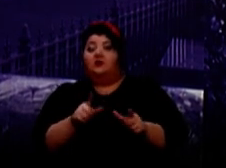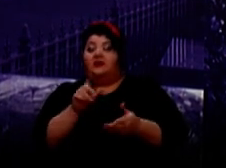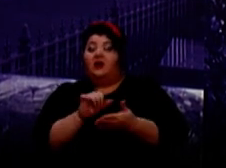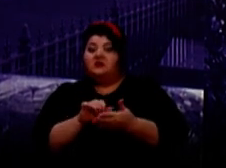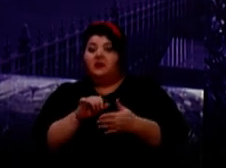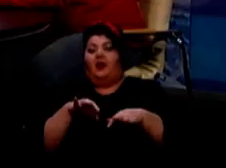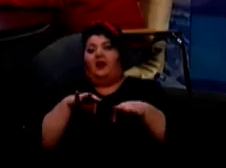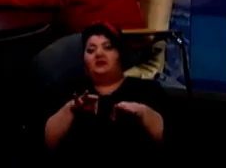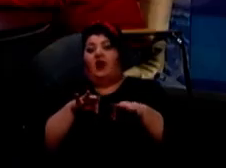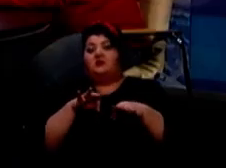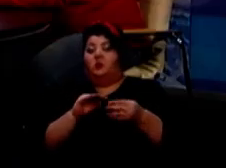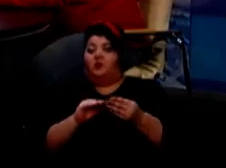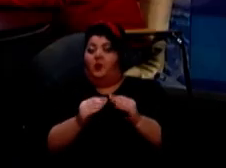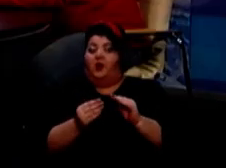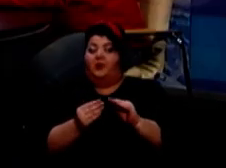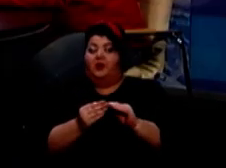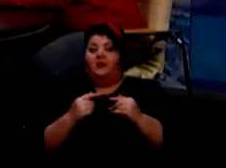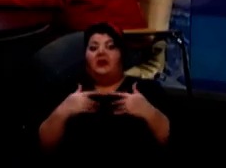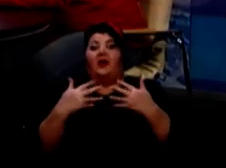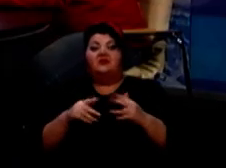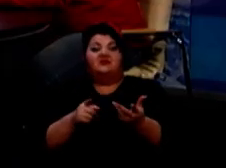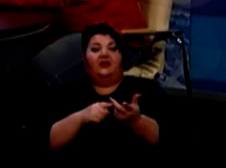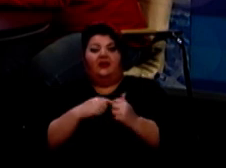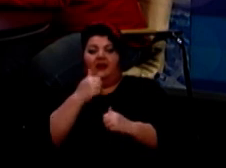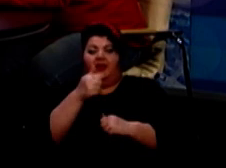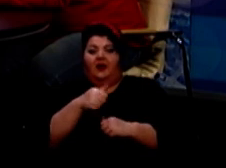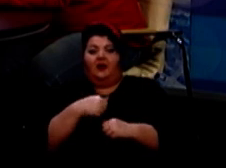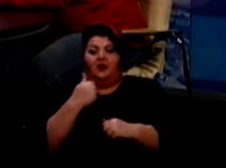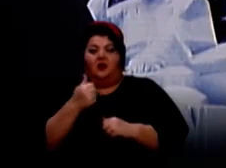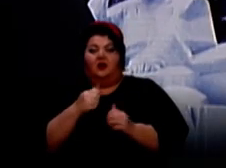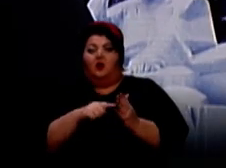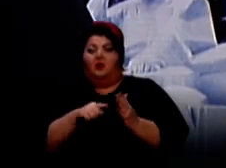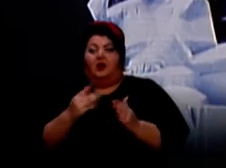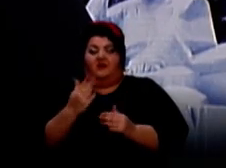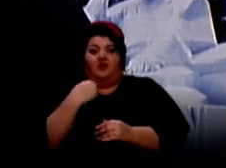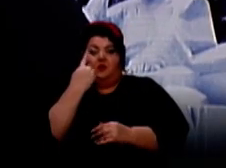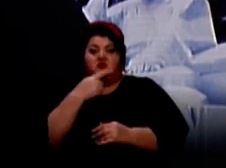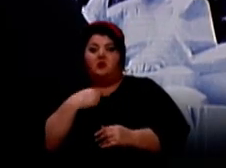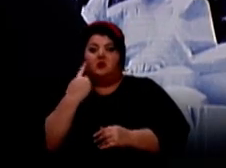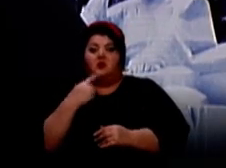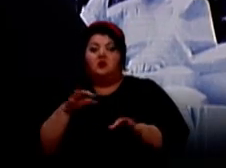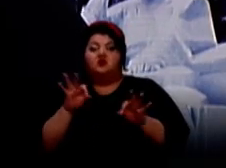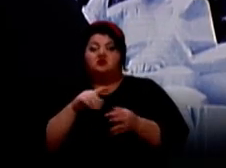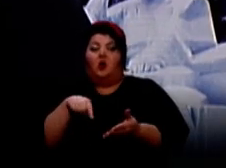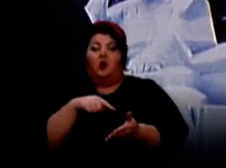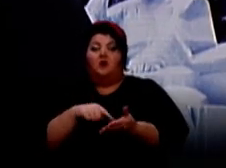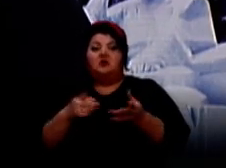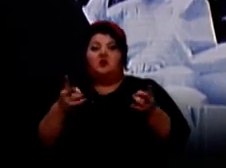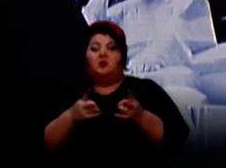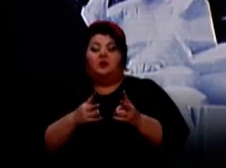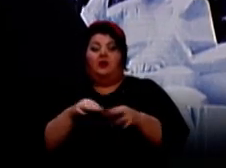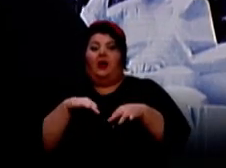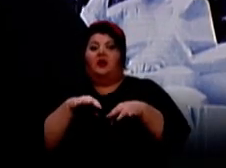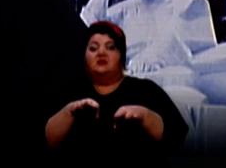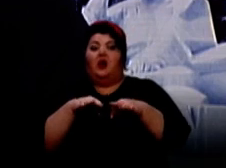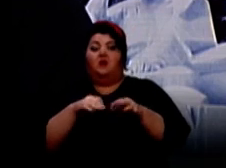транспортною проблемою. Я вже декілька років підряд говорю, і вам особисто про це говорила, що місту потрібна транспортна реформа,